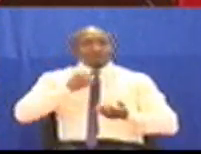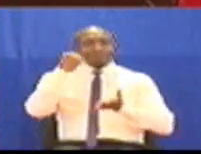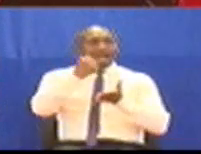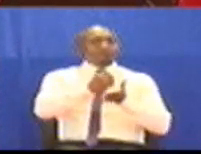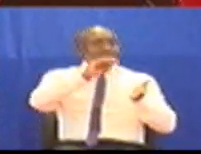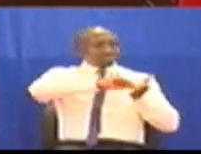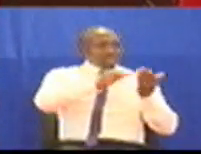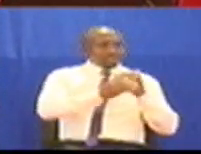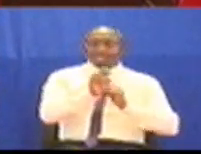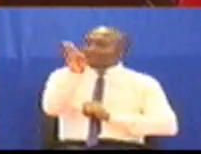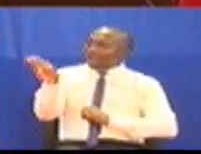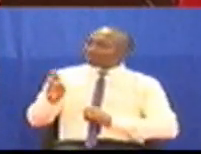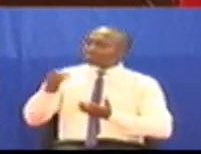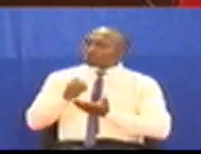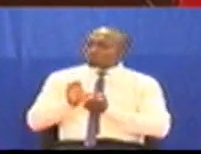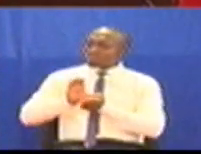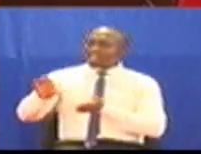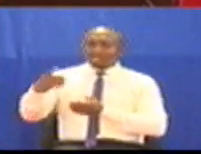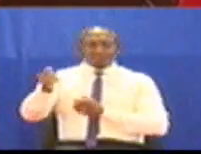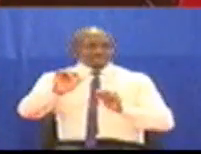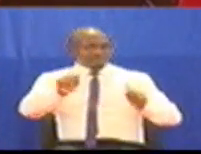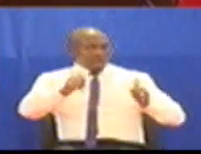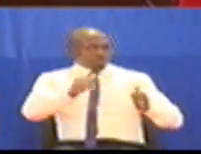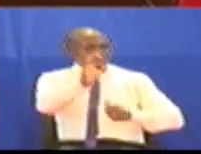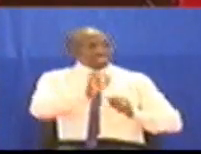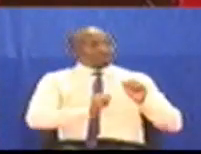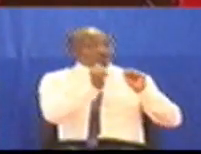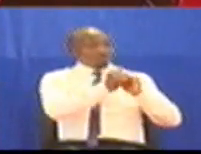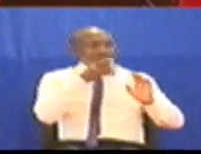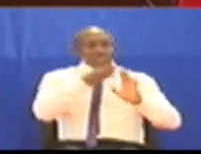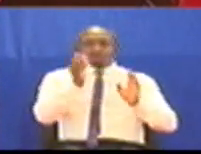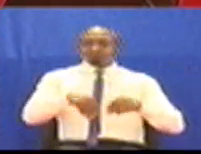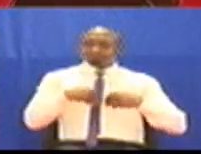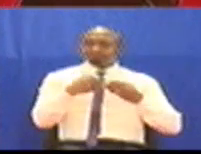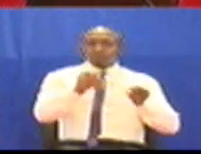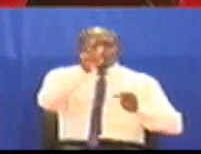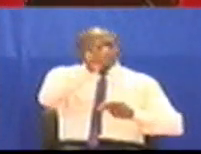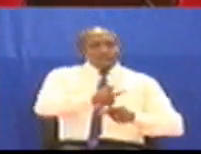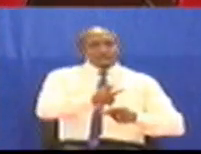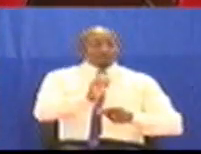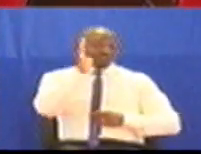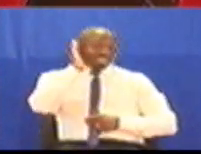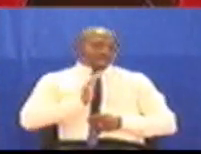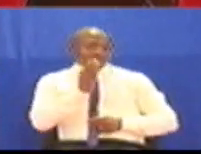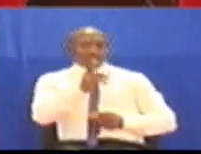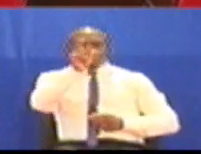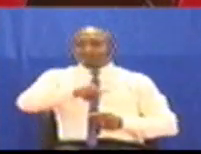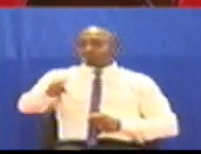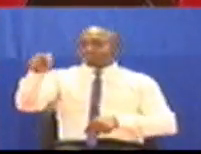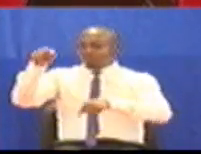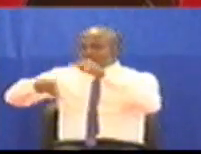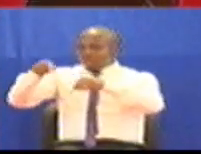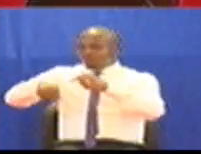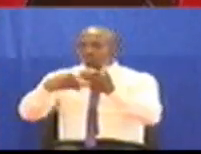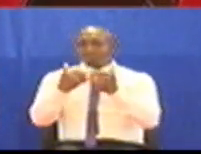halmashauri ambazo hazitengi fedha hizi 10% kwa ajili ya kuwagharamia kuwapa hawa vijana na watu wenye ulemavu, kwa